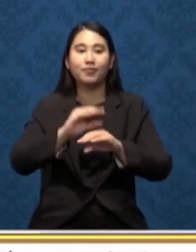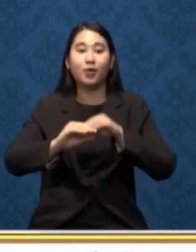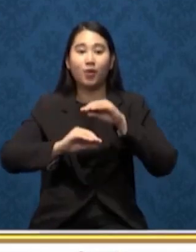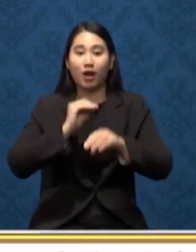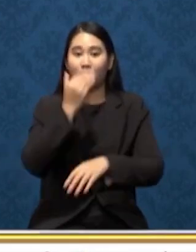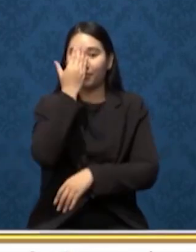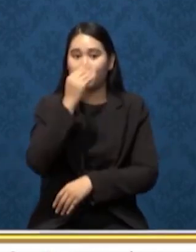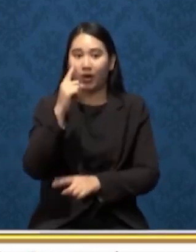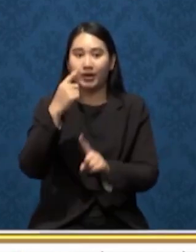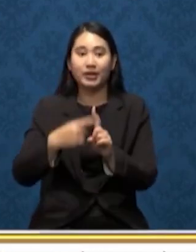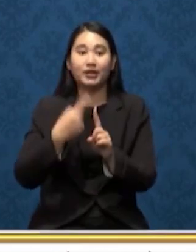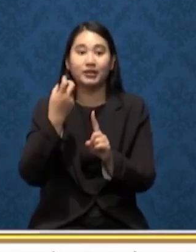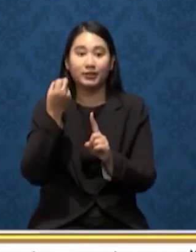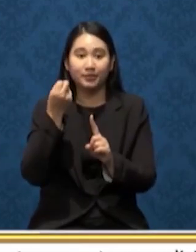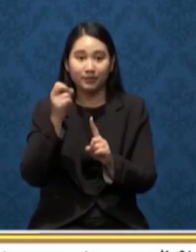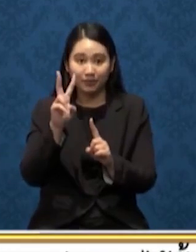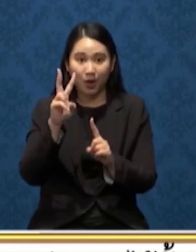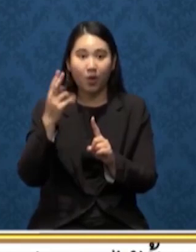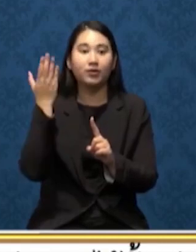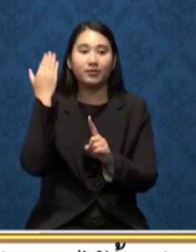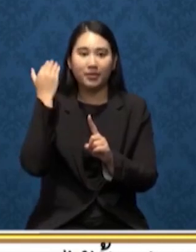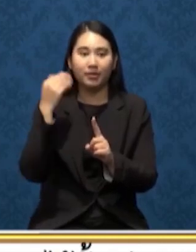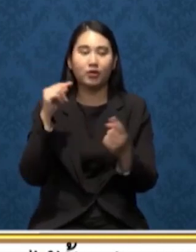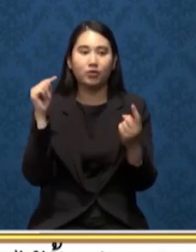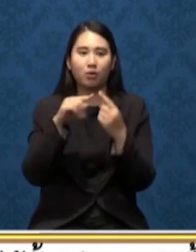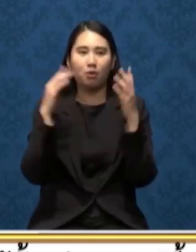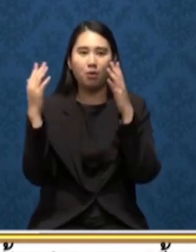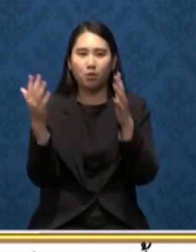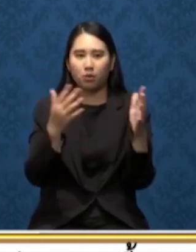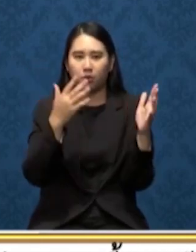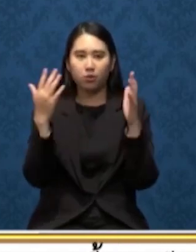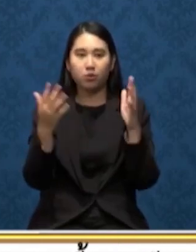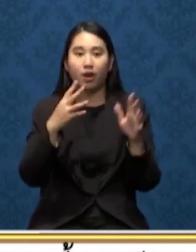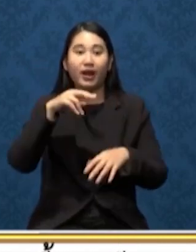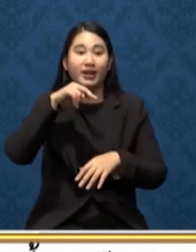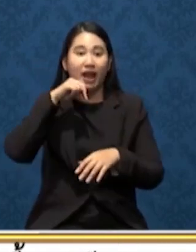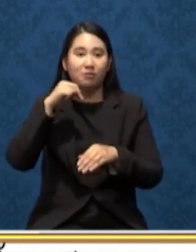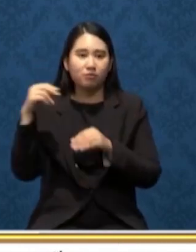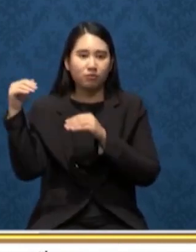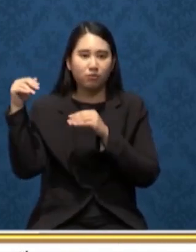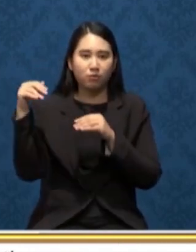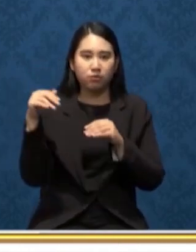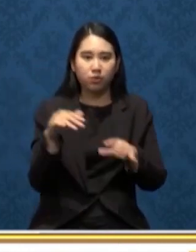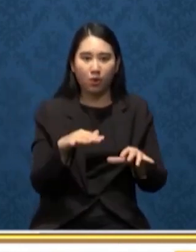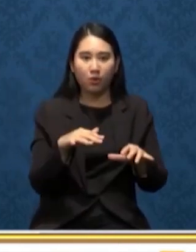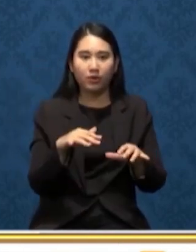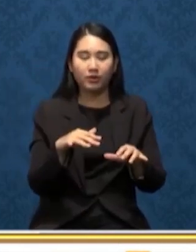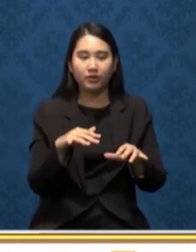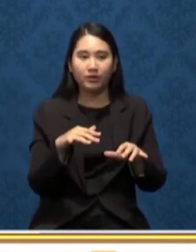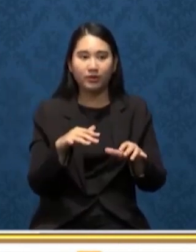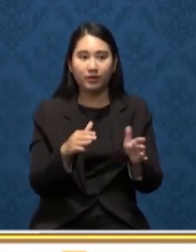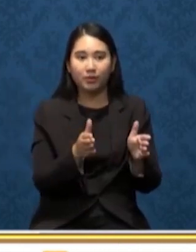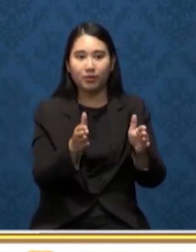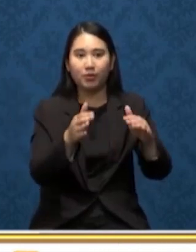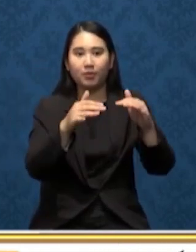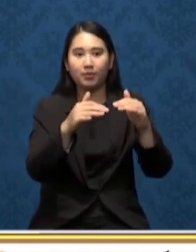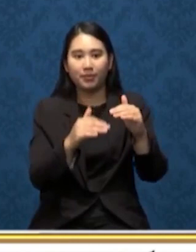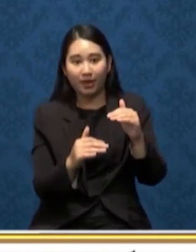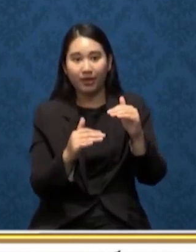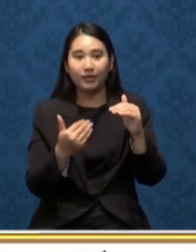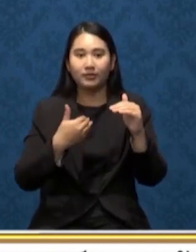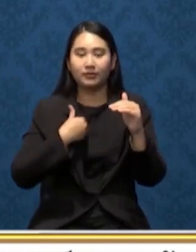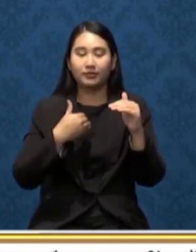ธันวาคมที่ผ่านมามีในช่วงมรสุมมีกระแสน้ำได้ทำให้ถนนทรุดโศกชำรุดแล้วก็